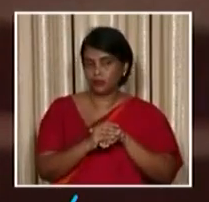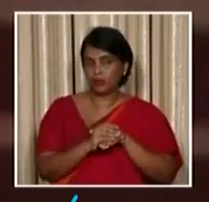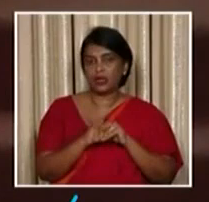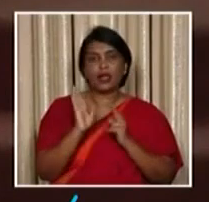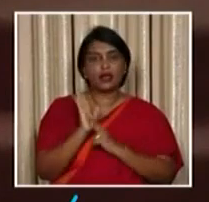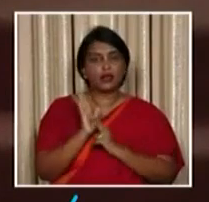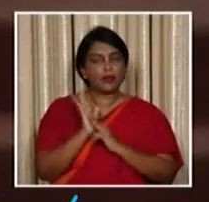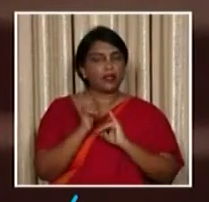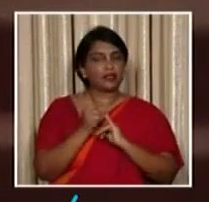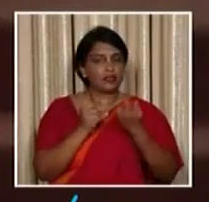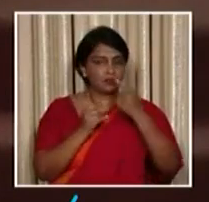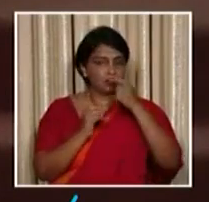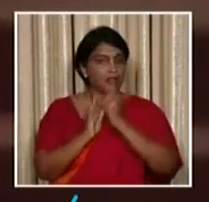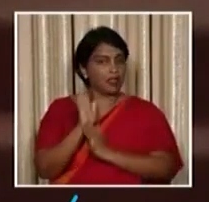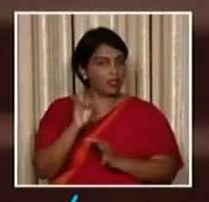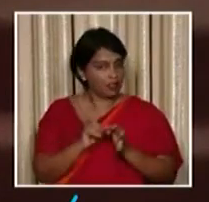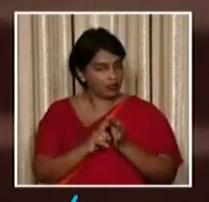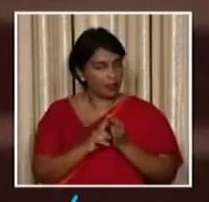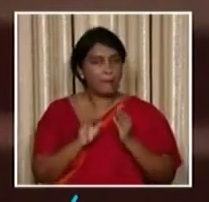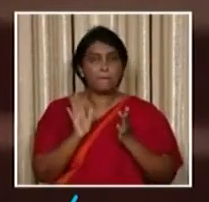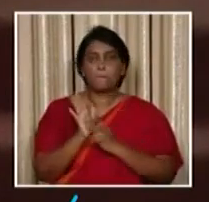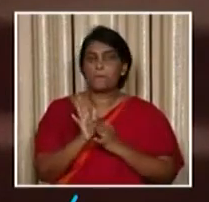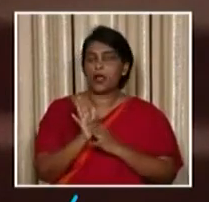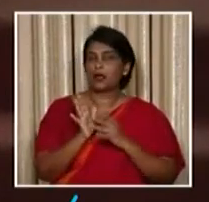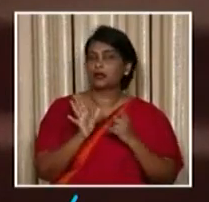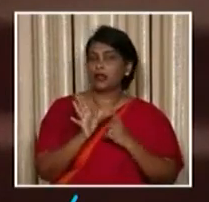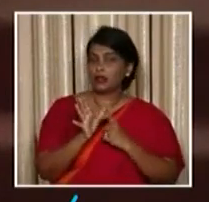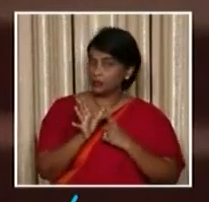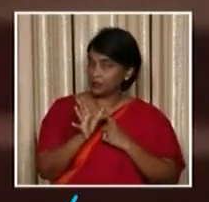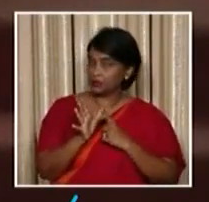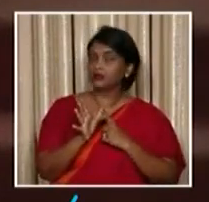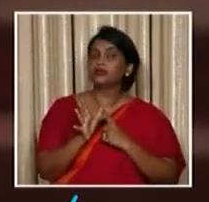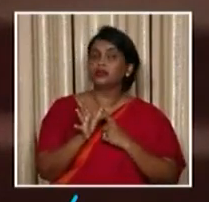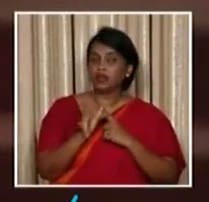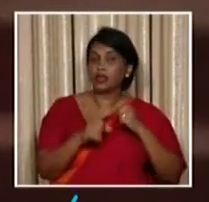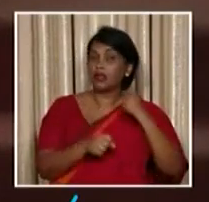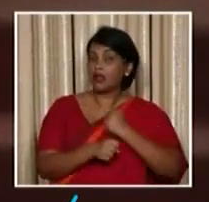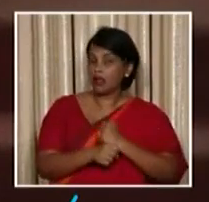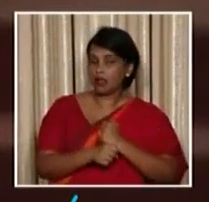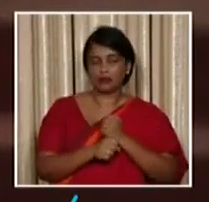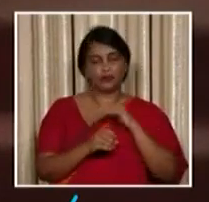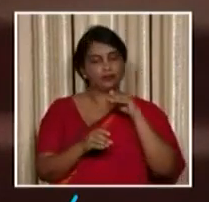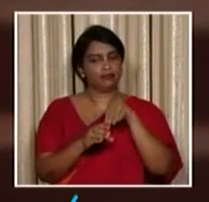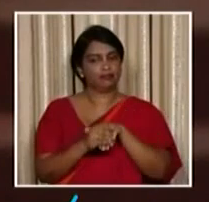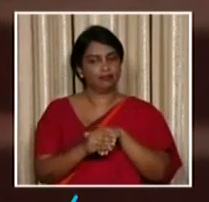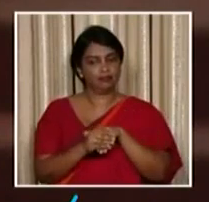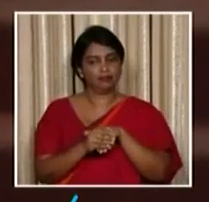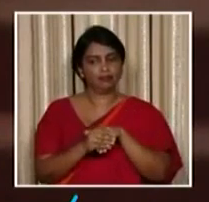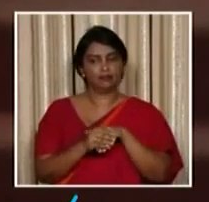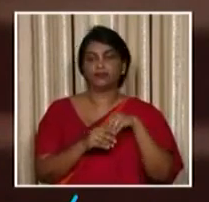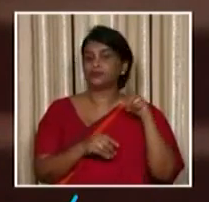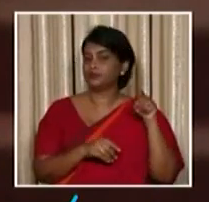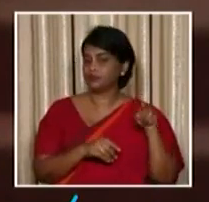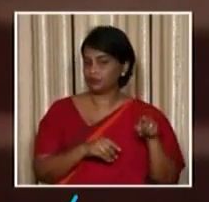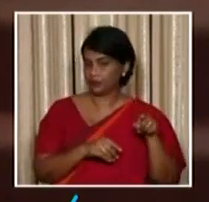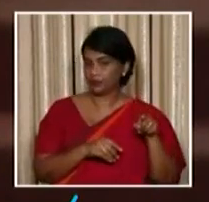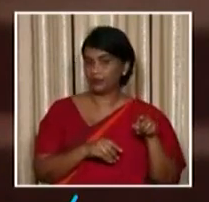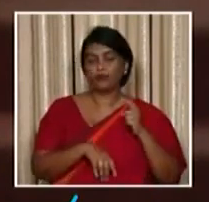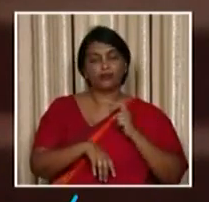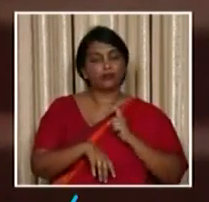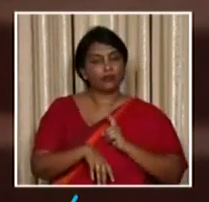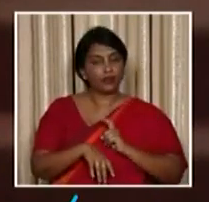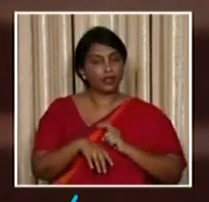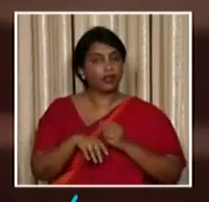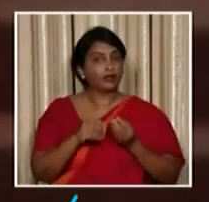නිමල් සිරිපාල් සිල්වා අමාත්‍යතුමත් මහින්ද අමරවීර ඇමතුමත් ආණ්ඩු පක්ෂයේ වාඩි වෙනවා. එතුමල්ලට ඒ